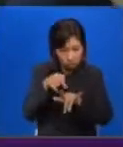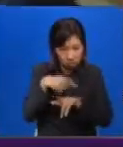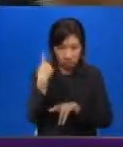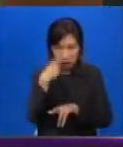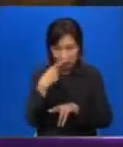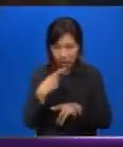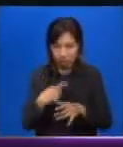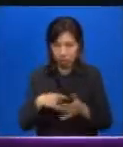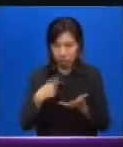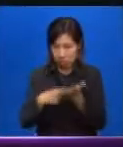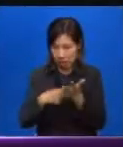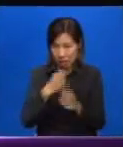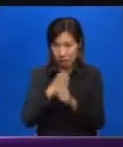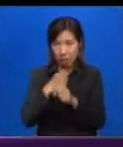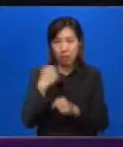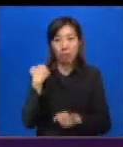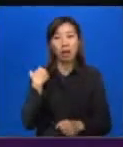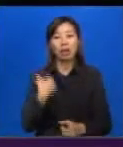เงี้ย